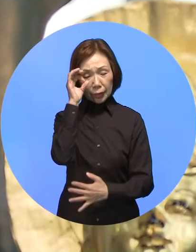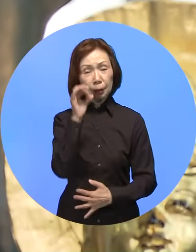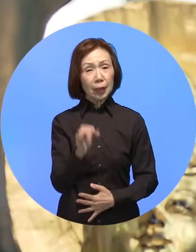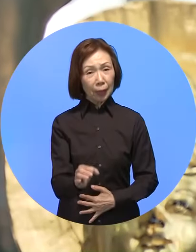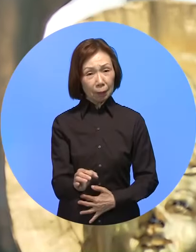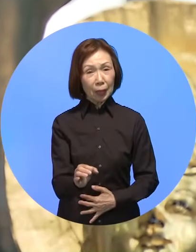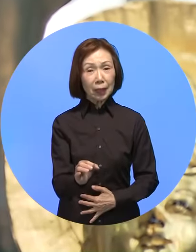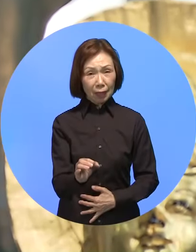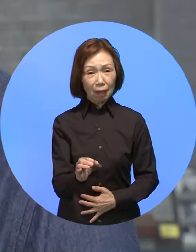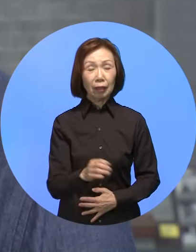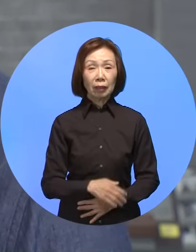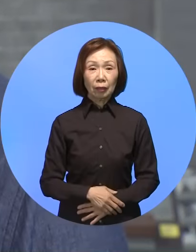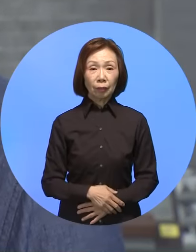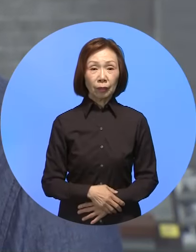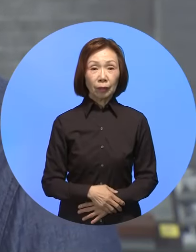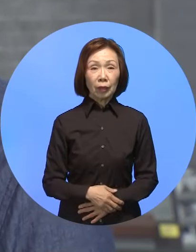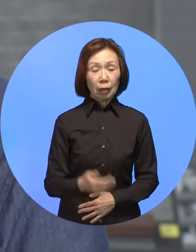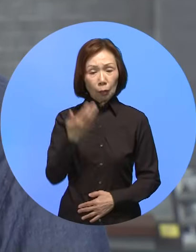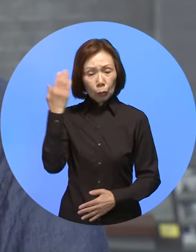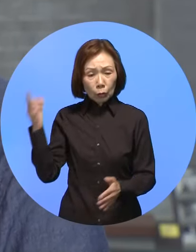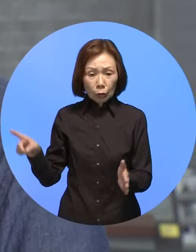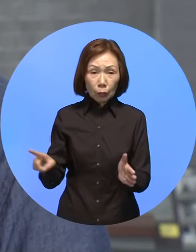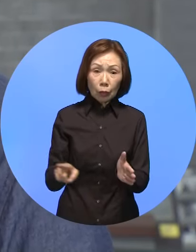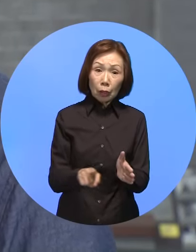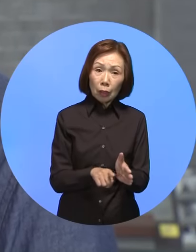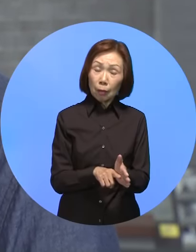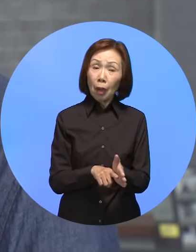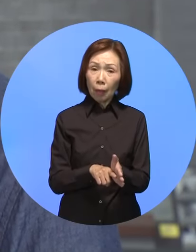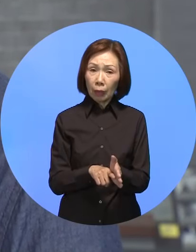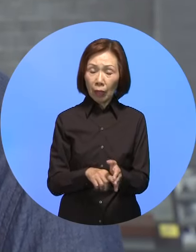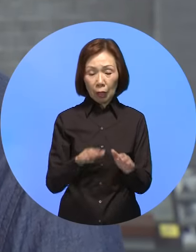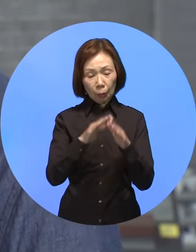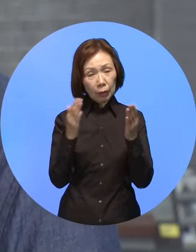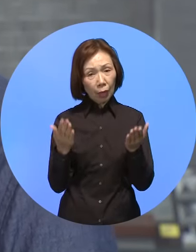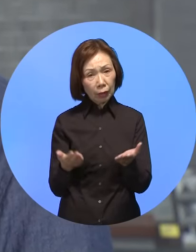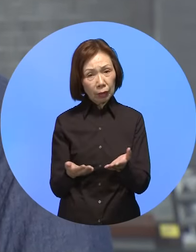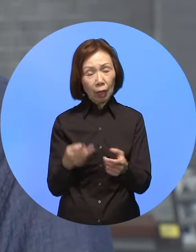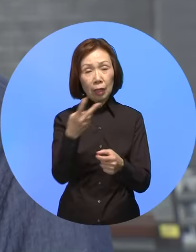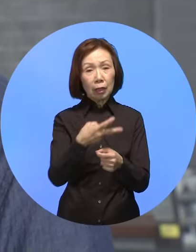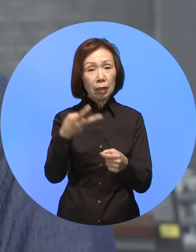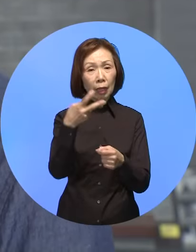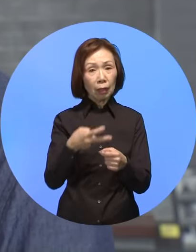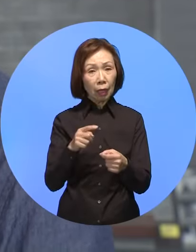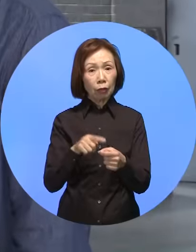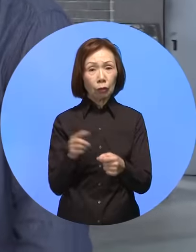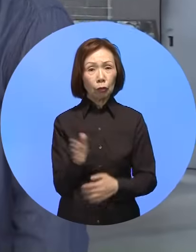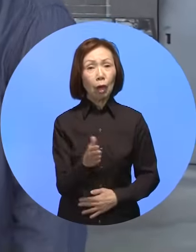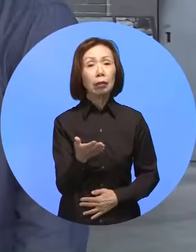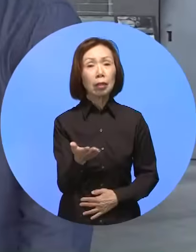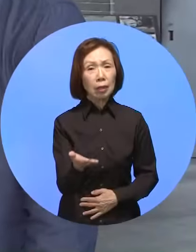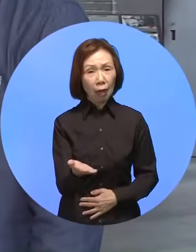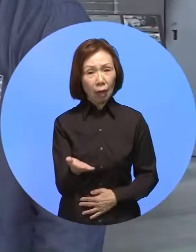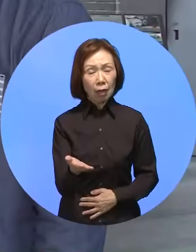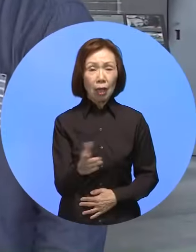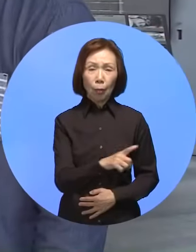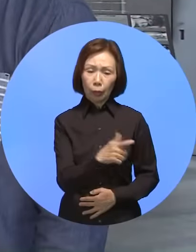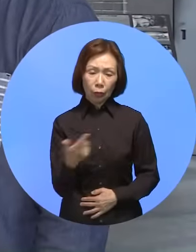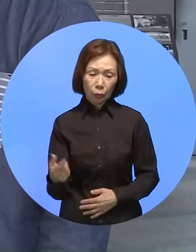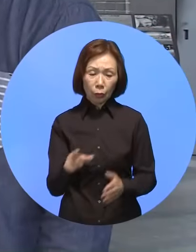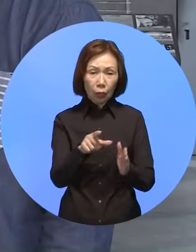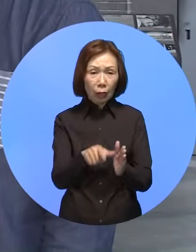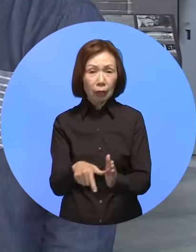ました弥生時代から近世までおやつ2000年くらいですか様々な時代のものが